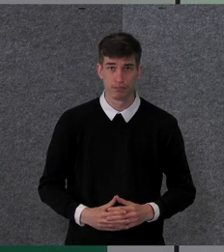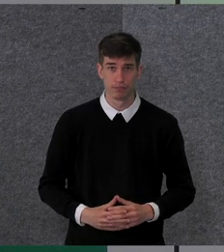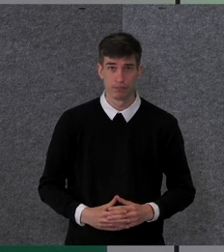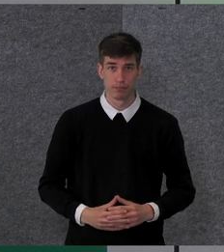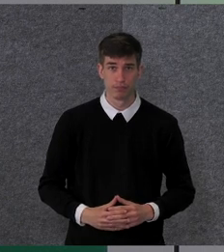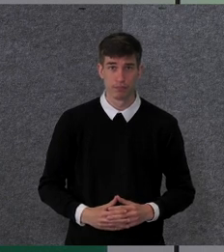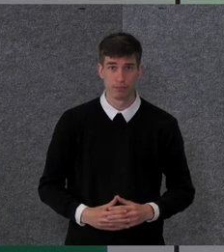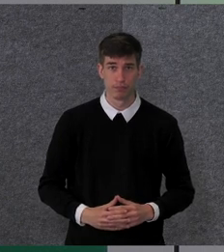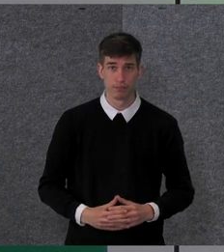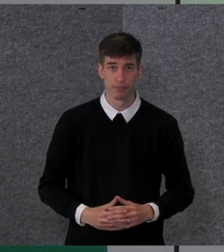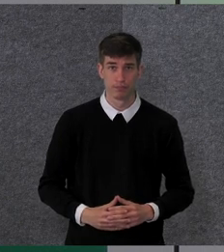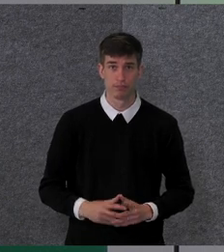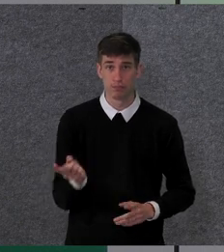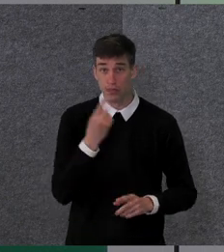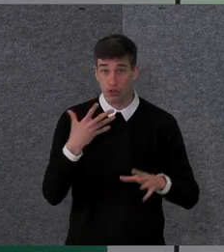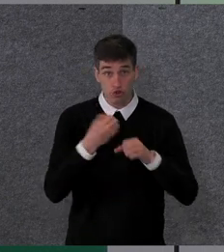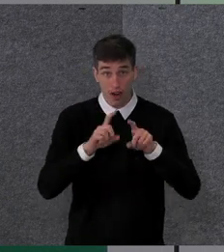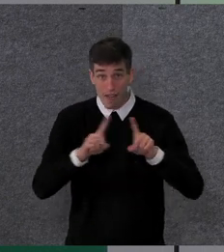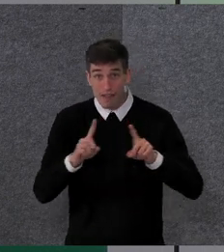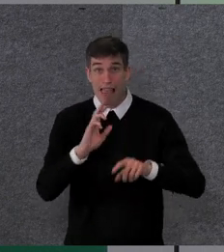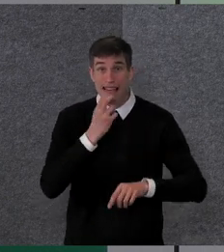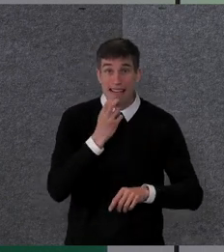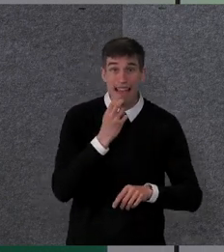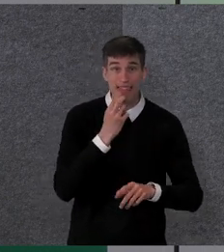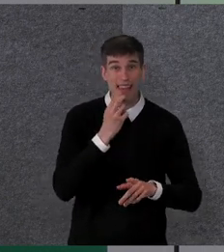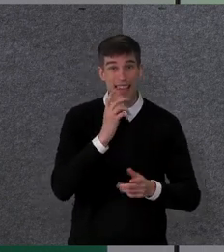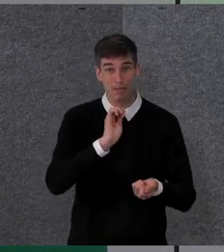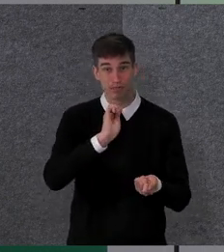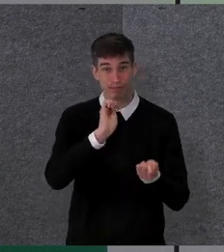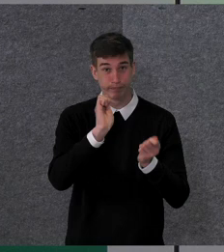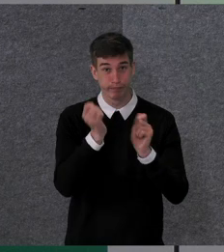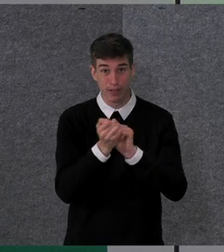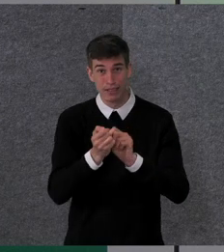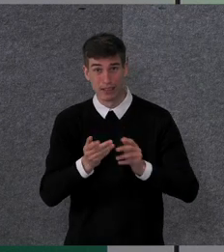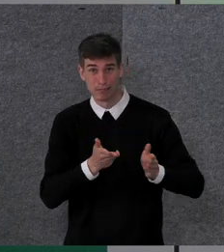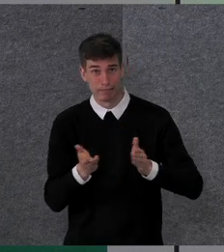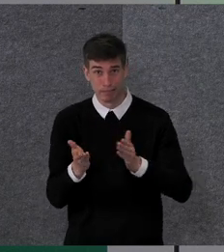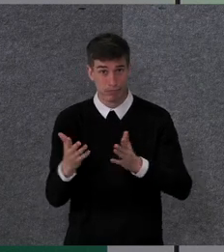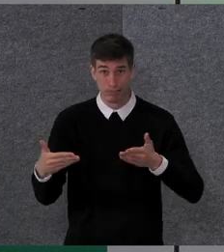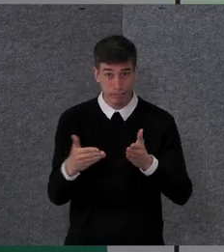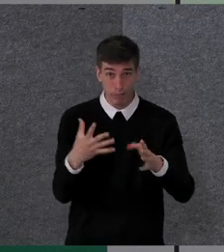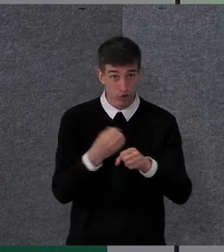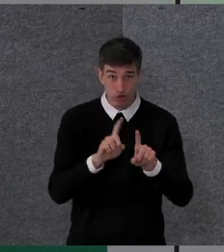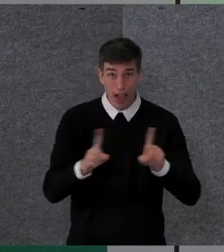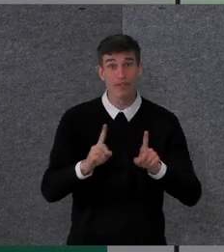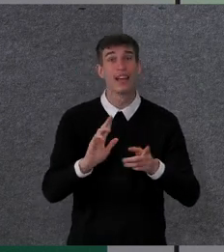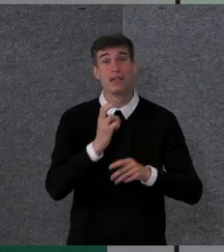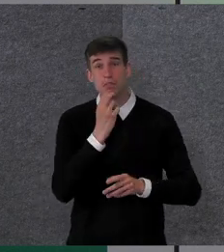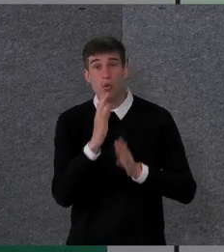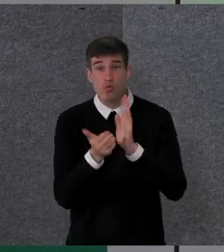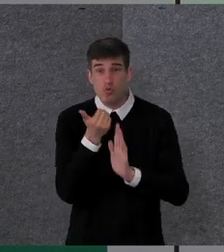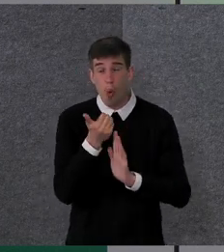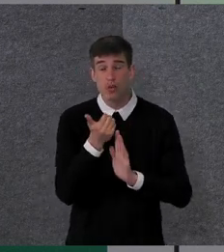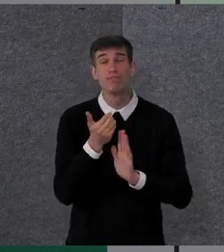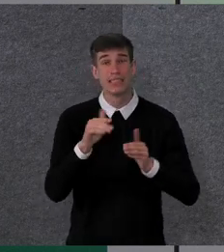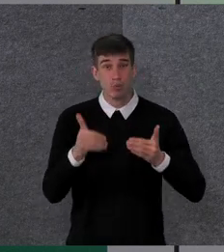nächste Bundesregierung es nicht schaffen, die Energiewende wieder in Schwung zu bekommen und den Ausbau der Erneuerbaren massiv zu beschleunigen, werden